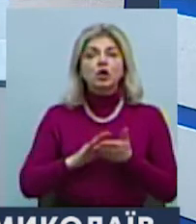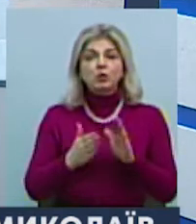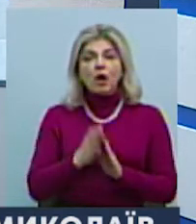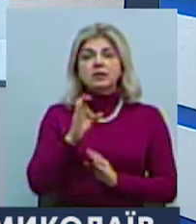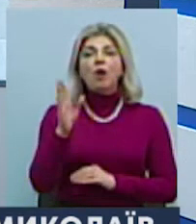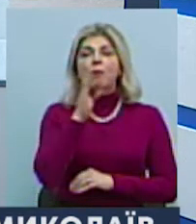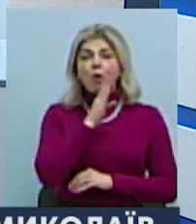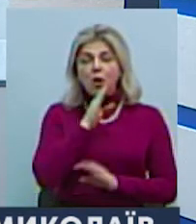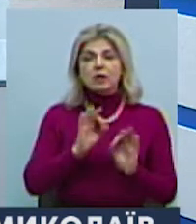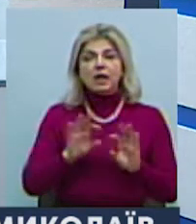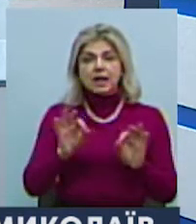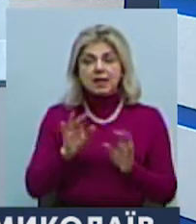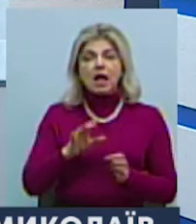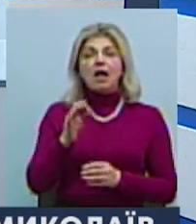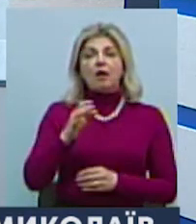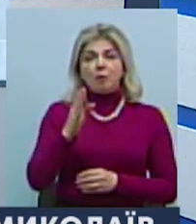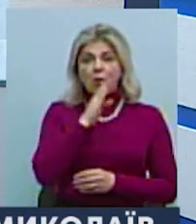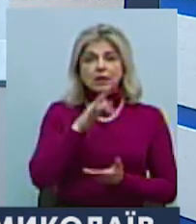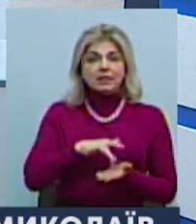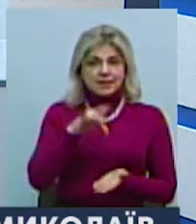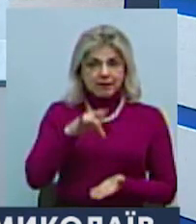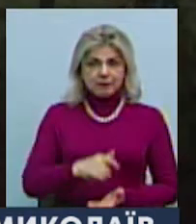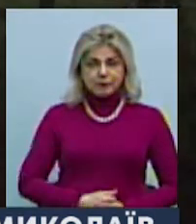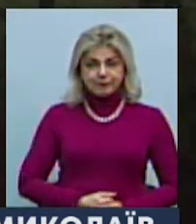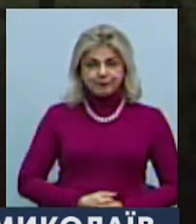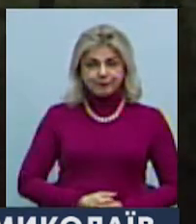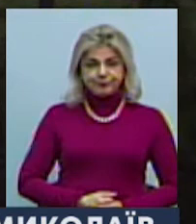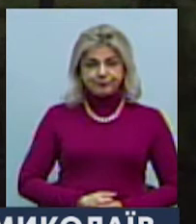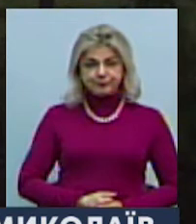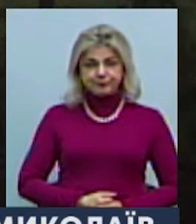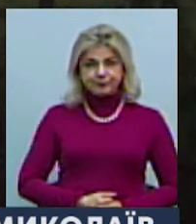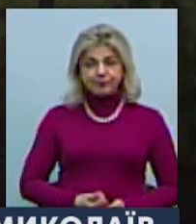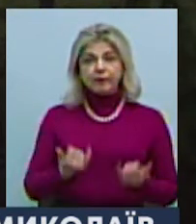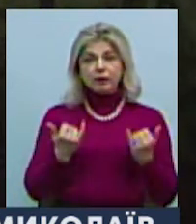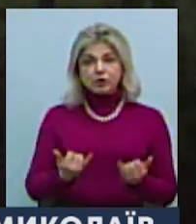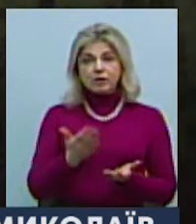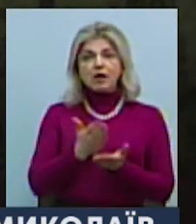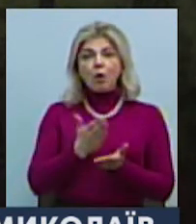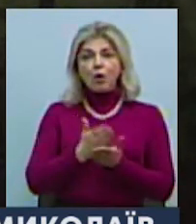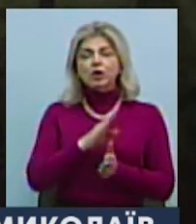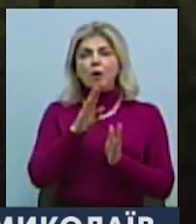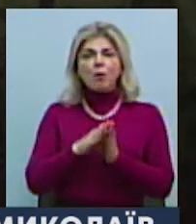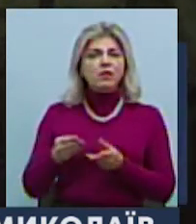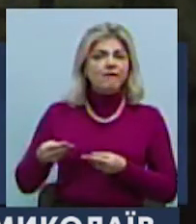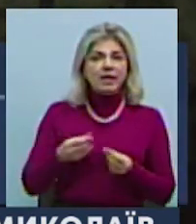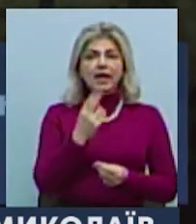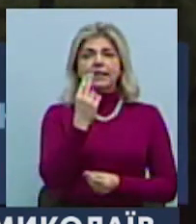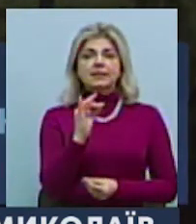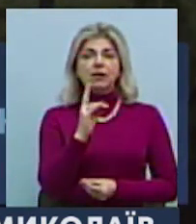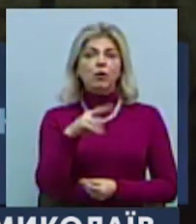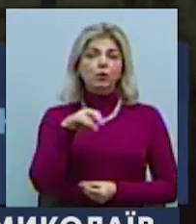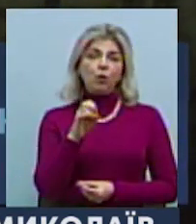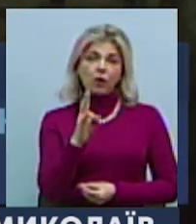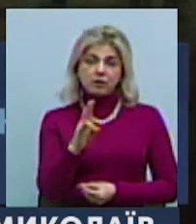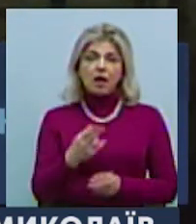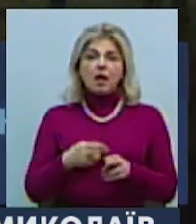погодою прокоментував синоптик гідрометцентру Роман Мурмило. Наразі ми знаходимося під впливом циклону. Центр його